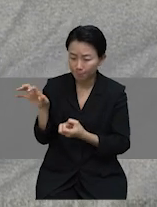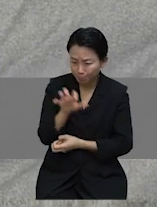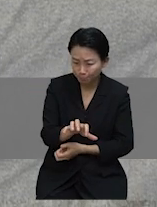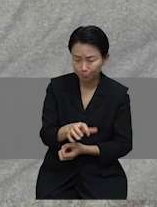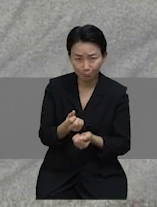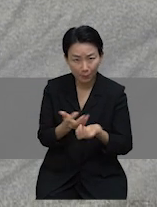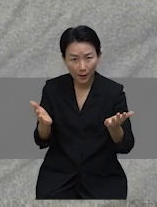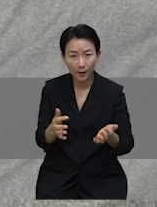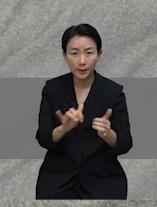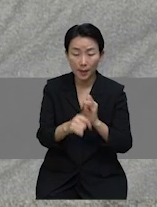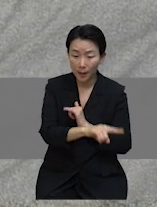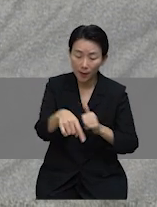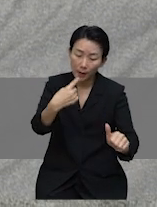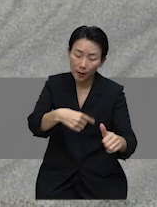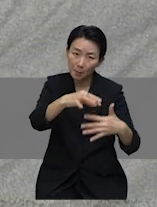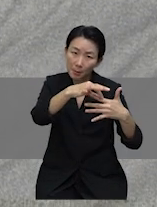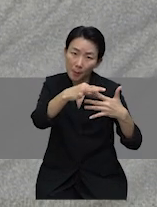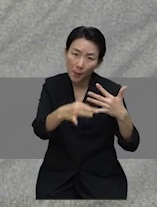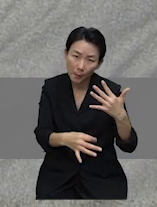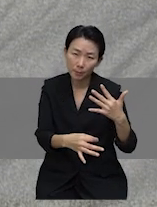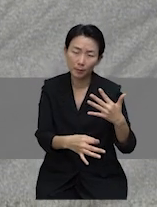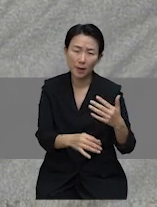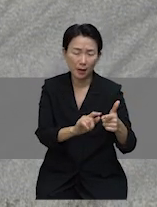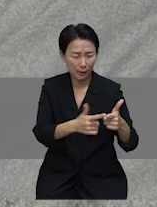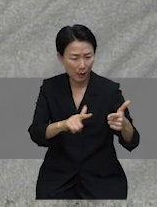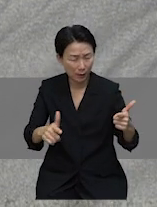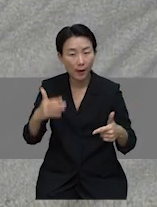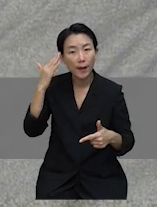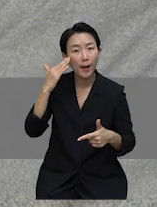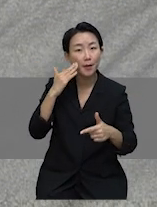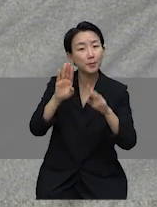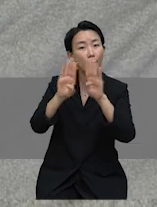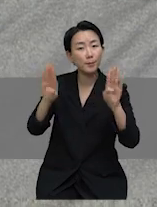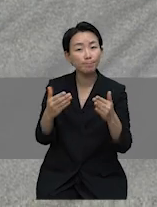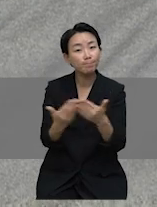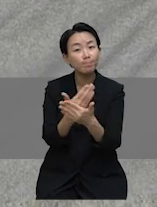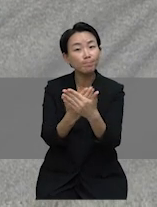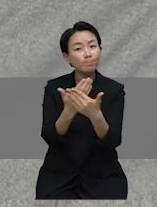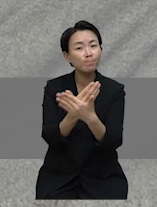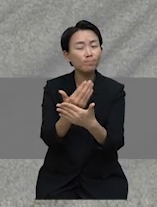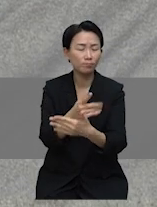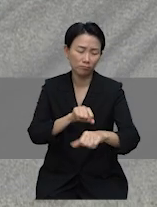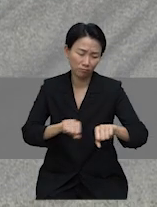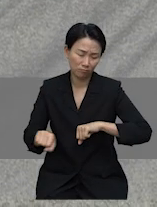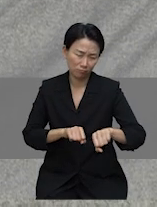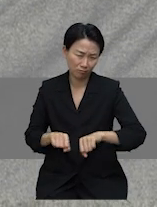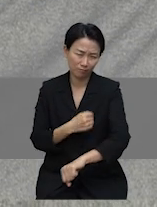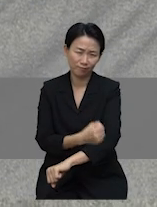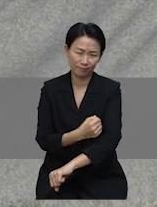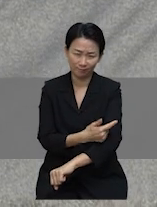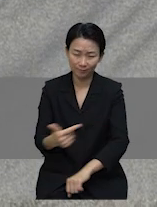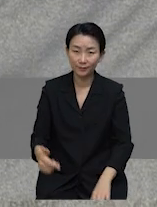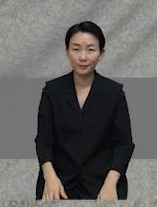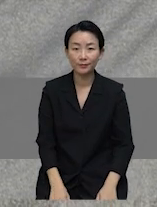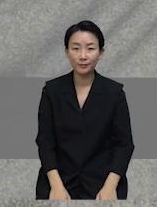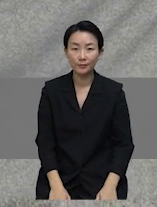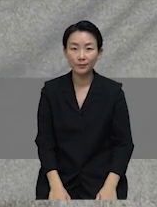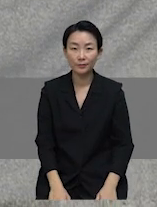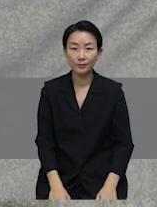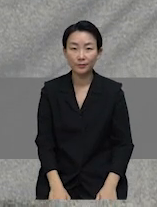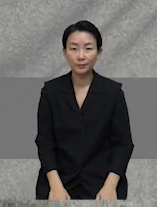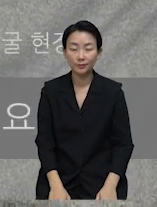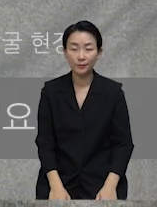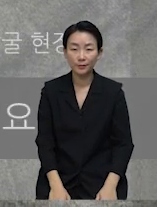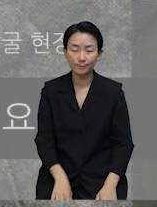도입하였으며 시민들을 위한 교육 프로그램을 마련하는 등 우리나라 박물관이 발전할 수 있도록 기틀을